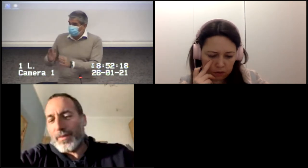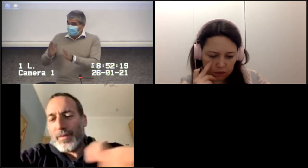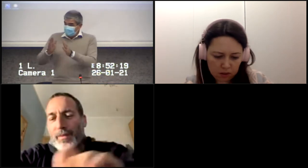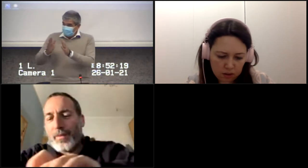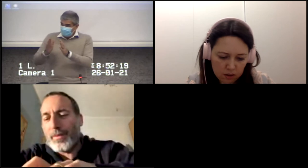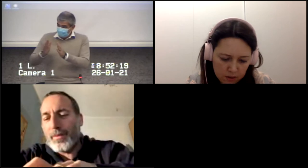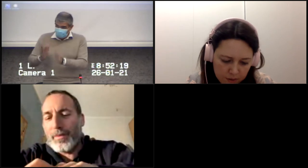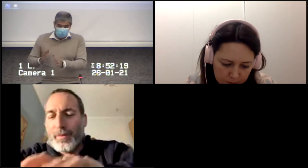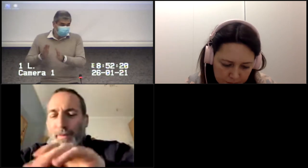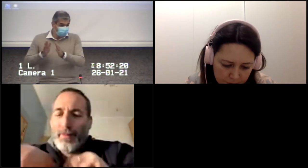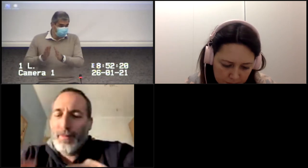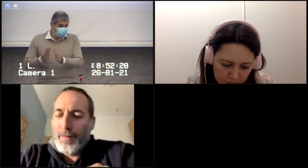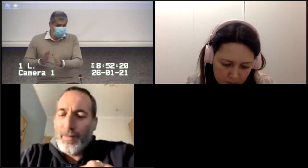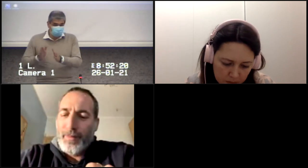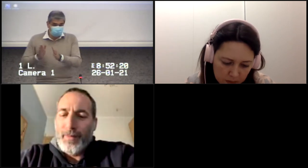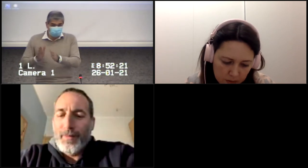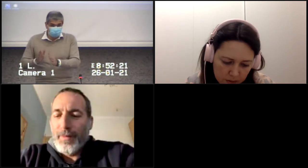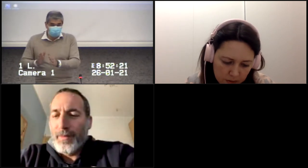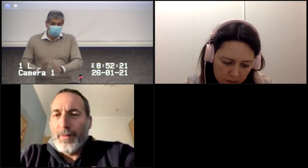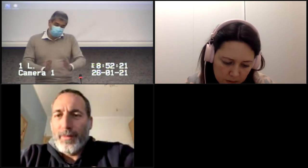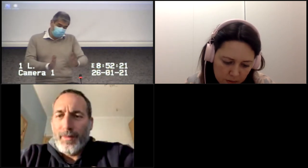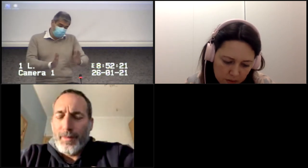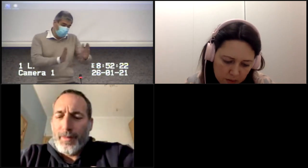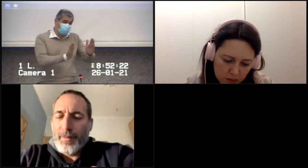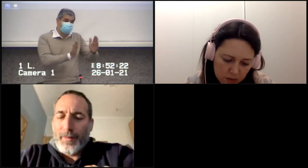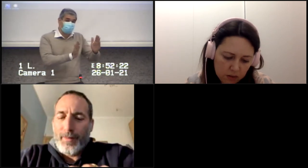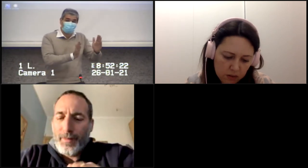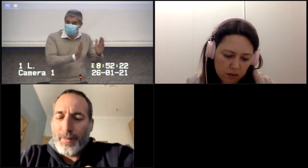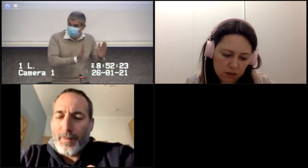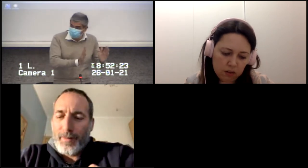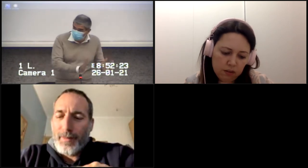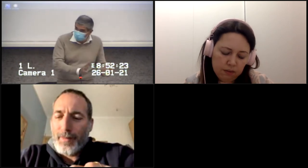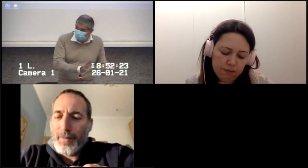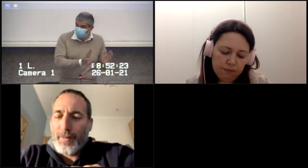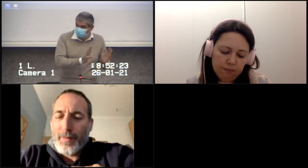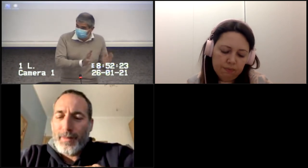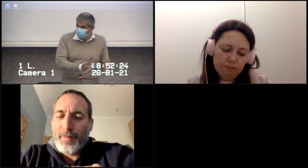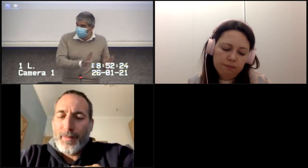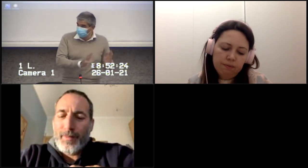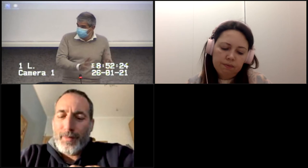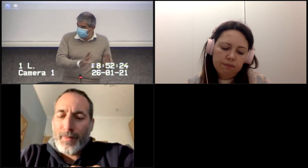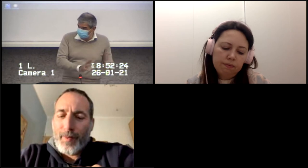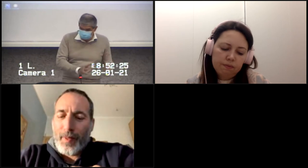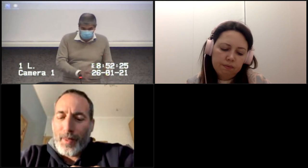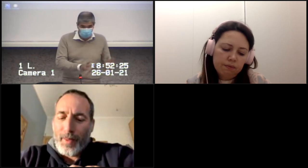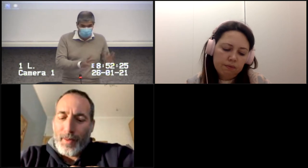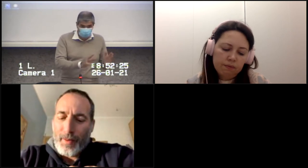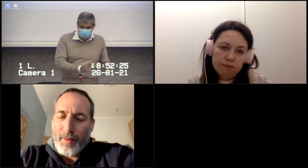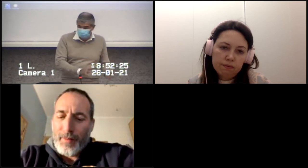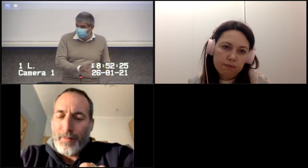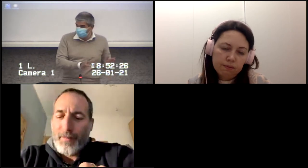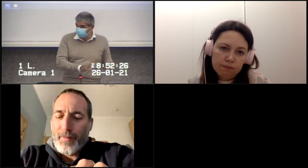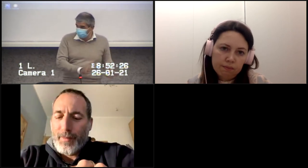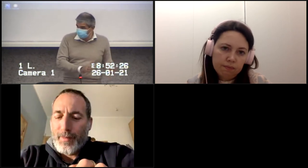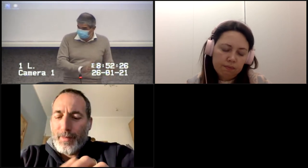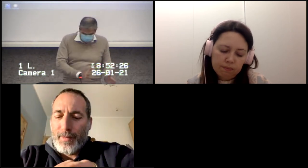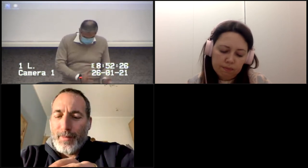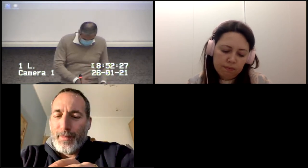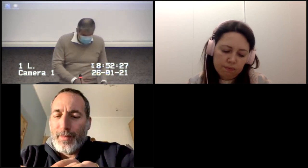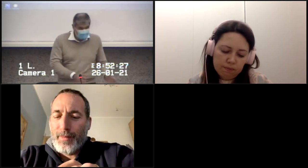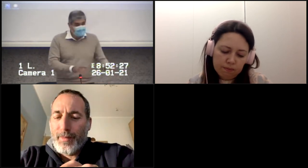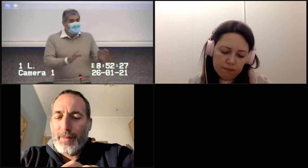dell'amministrazione va nella direzione di dire, siccome stiamo già noi governando il nostro territorio con questa nuova proposta